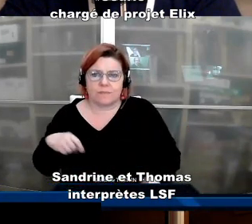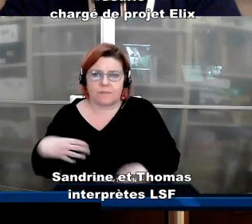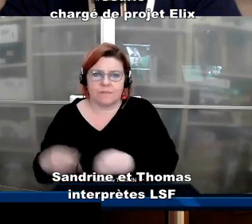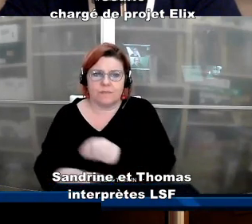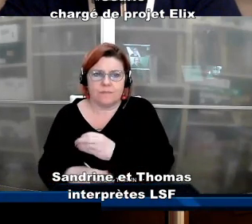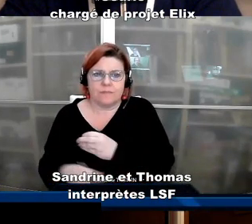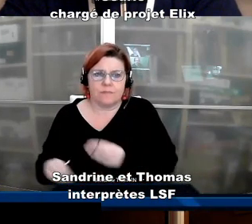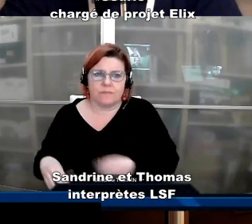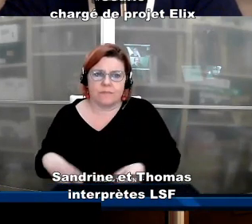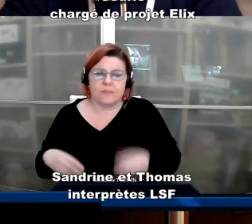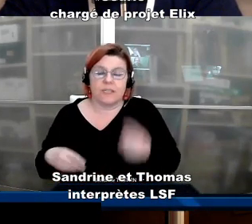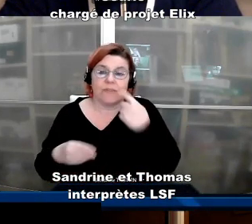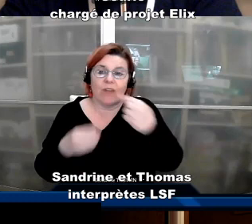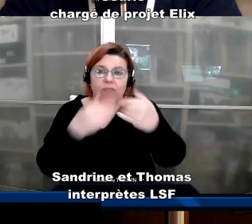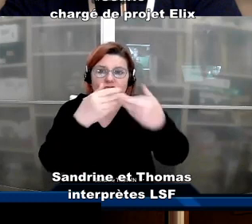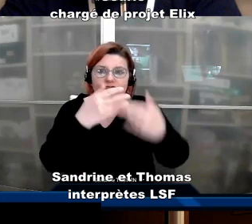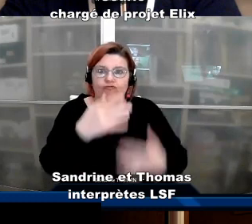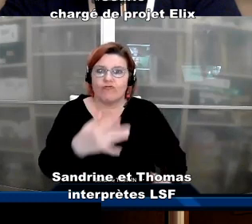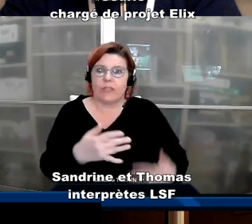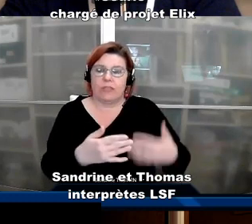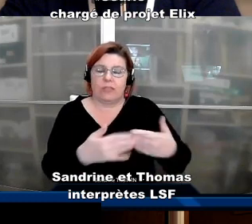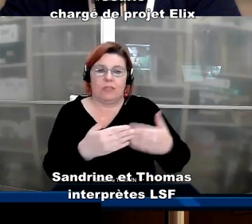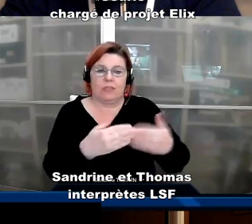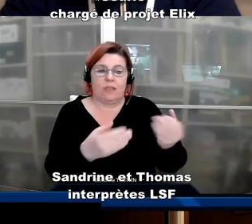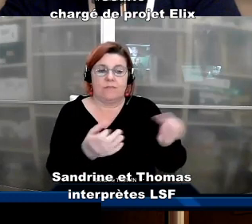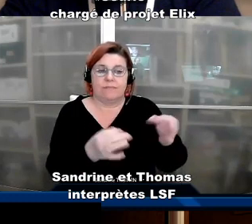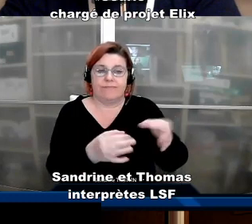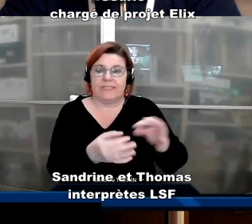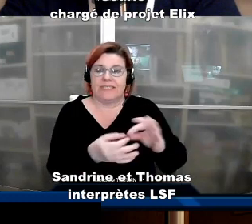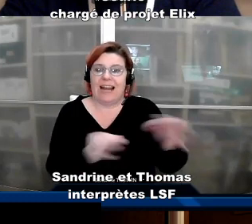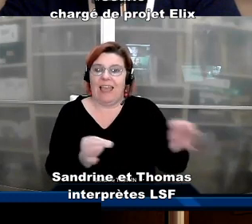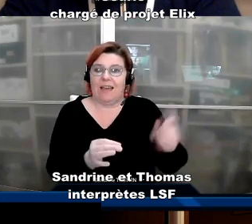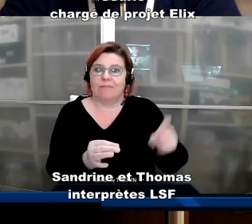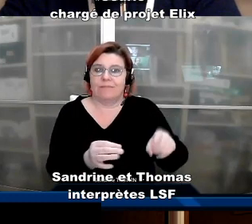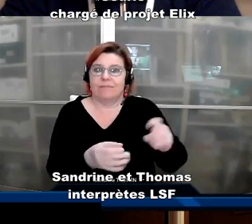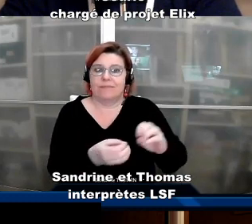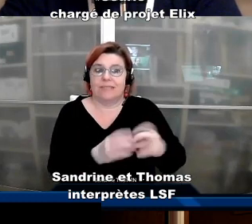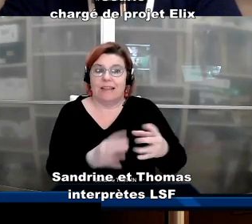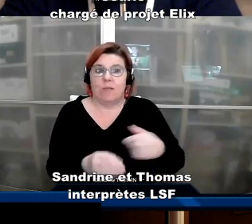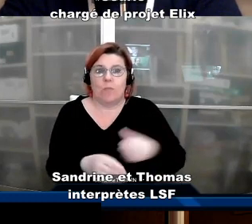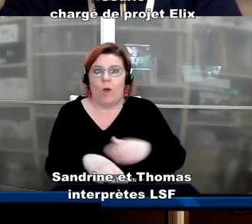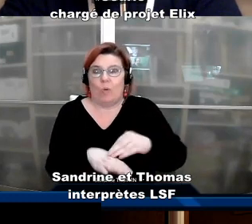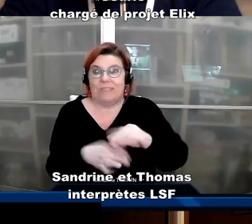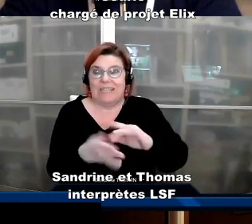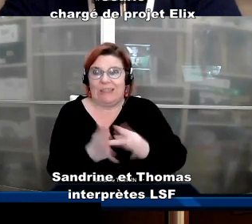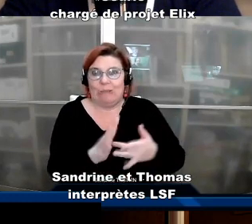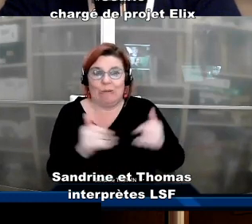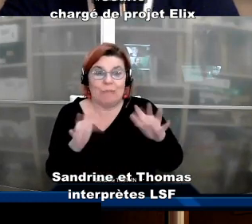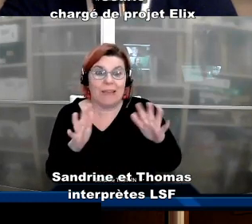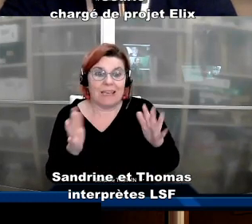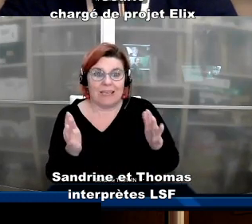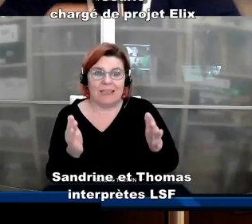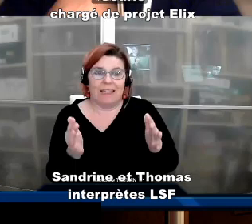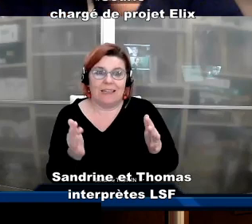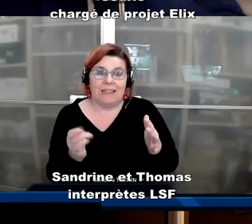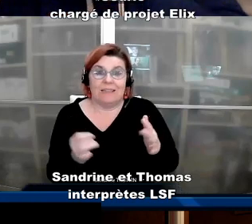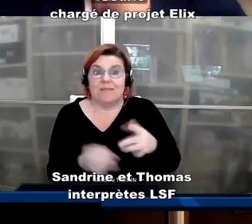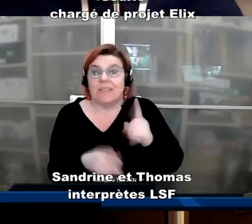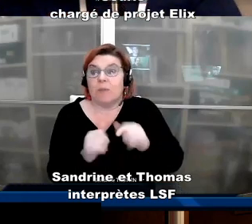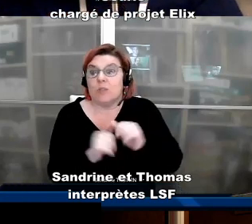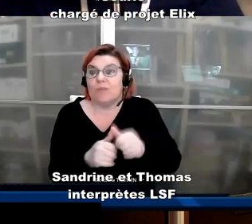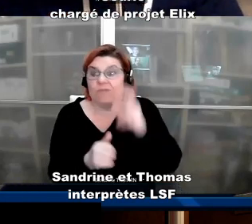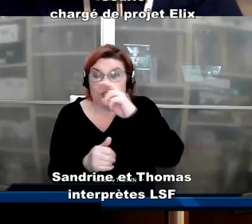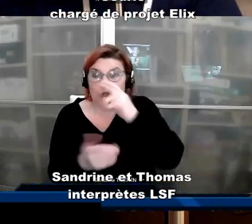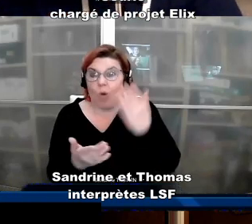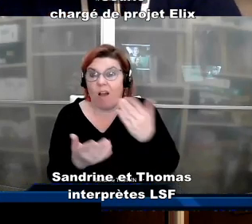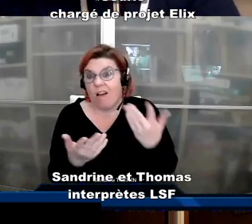liens encore dans le chat parce que vraiment moi je vous recommande tout en fait, mais si vous deviez ça dépend ce que vous recherchez, la culture